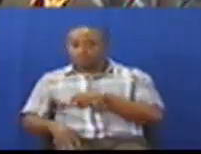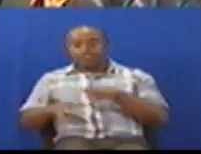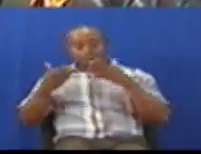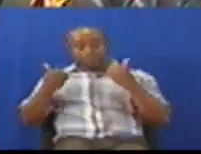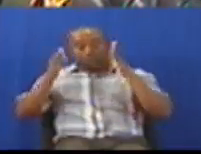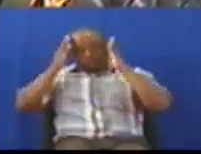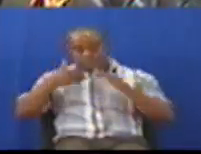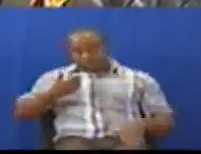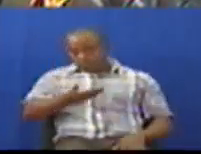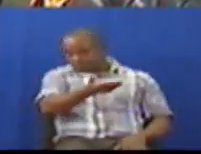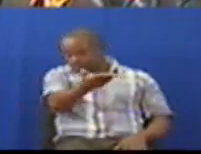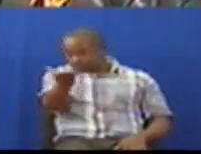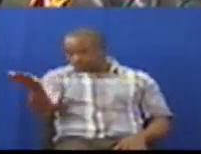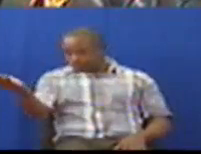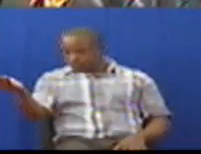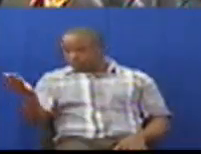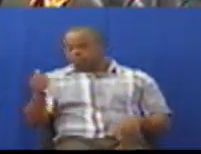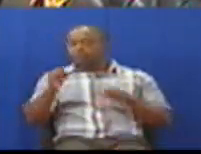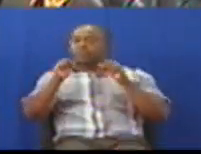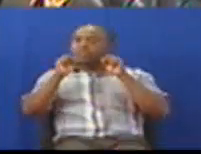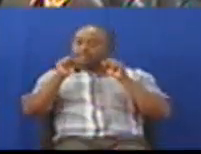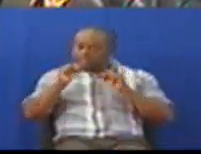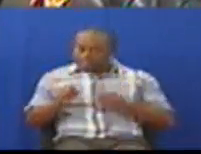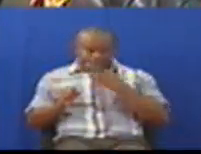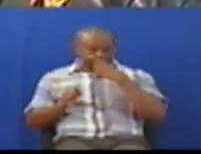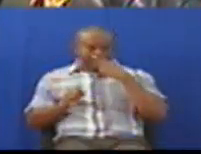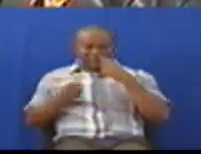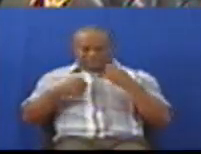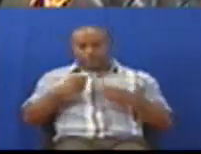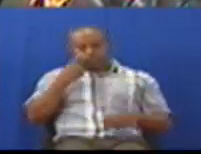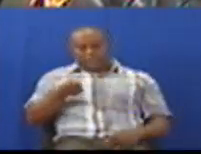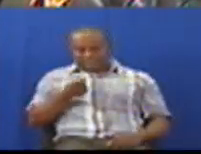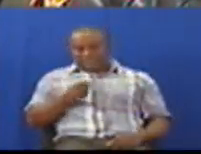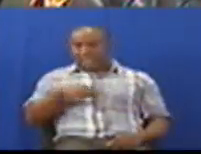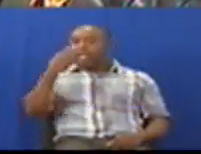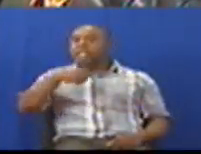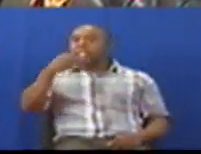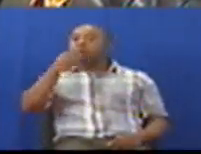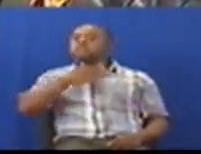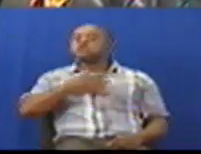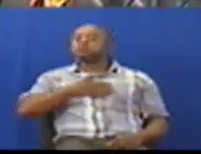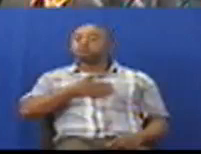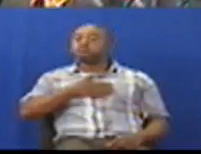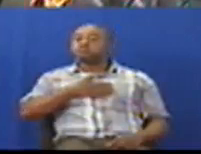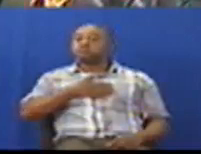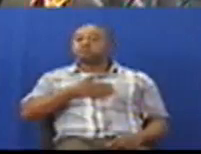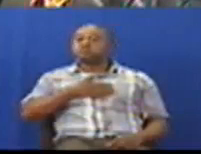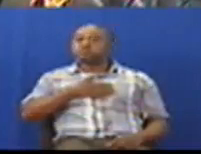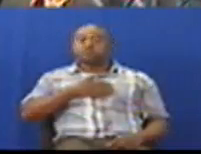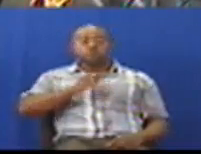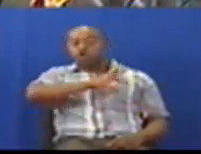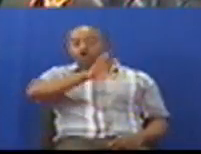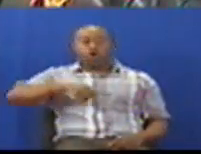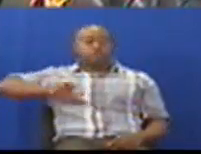waheshimiwa wabunge, tuchunge kauli zetu, na sisi wote humo ndani kiapo chetu